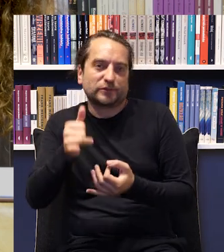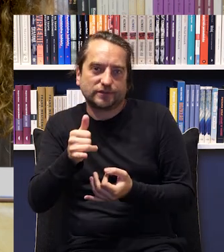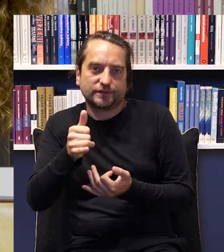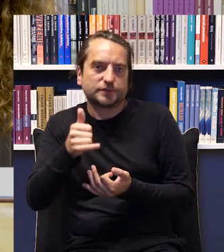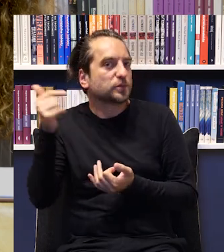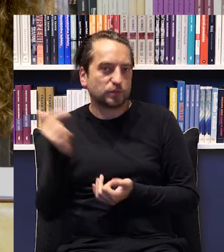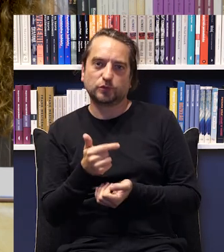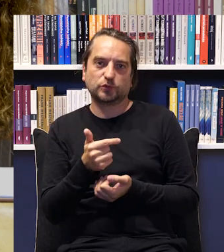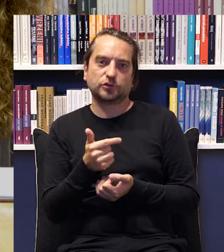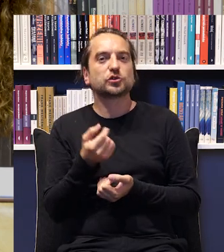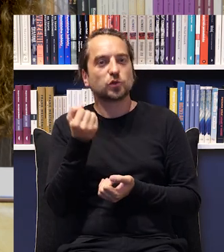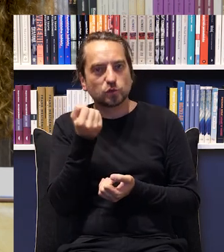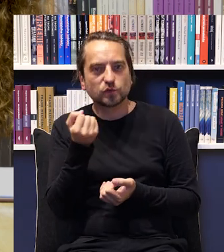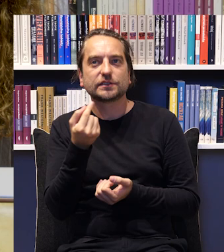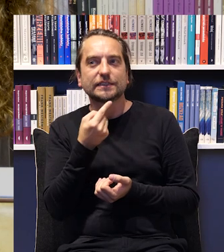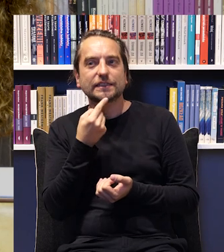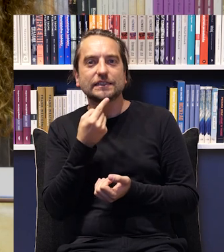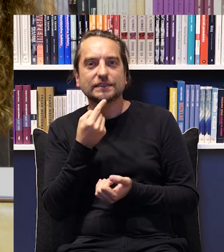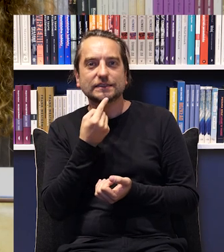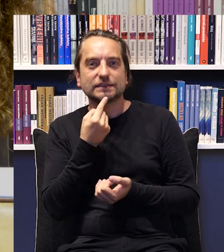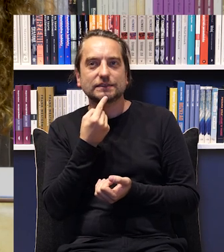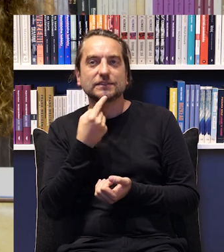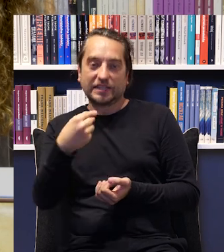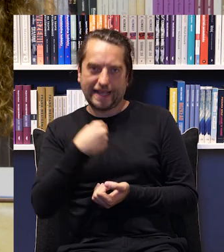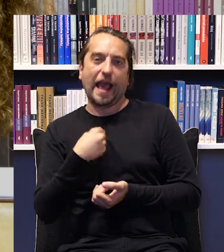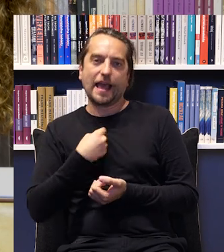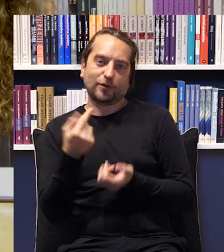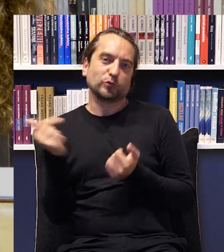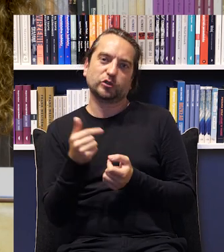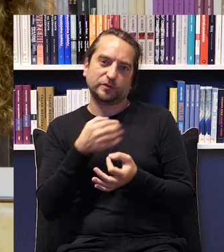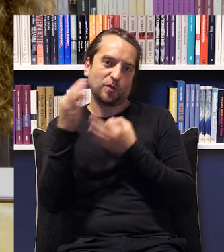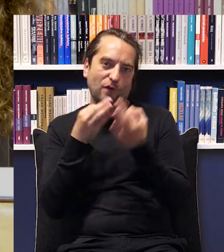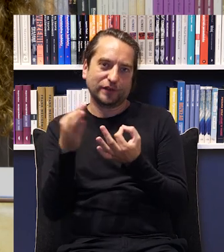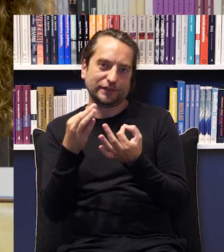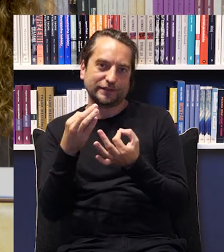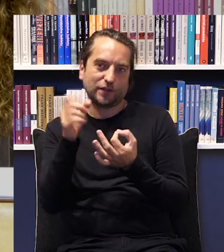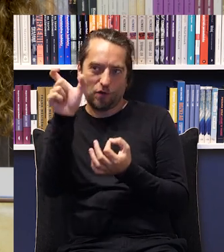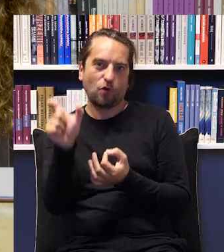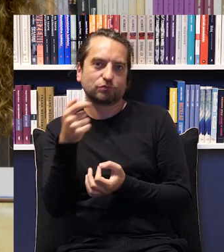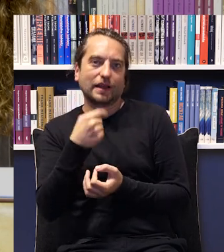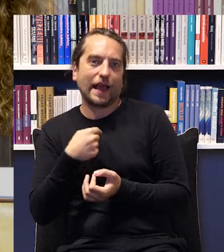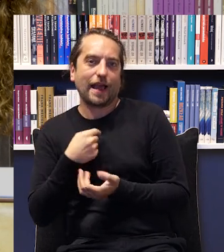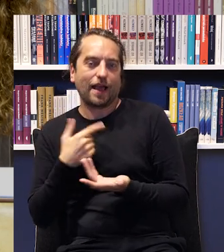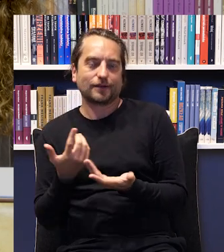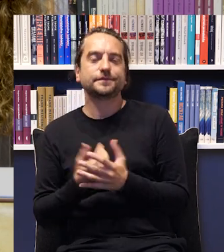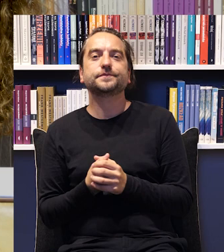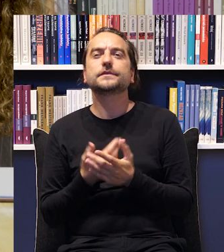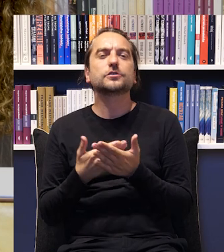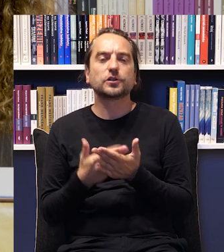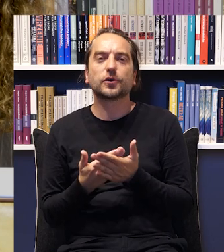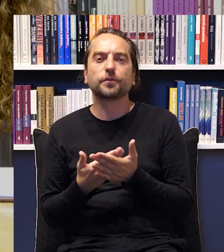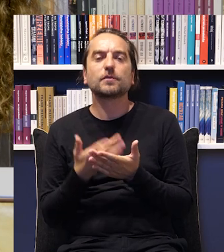To znaczy rzeczywiście to musi być napisane w pierwszej osobie i że całe to, bo